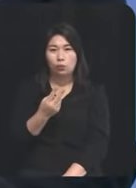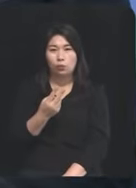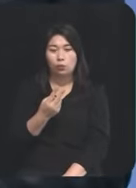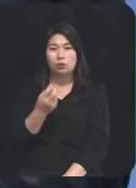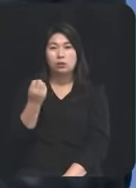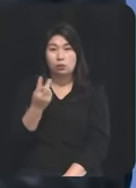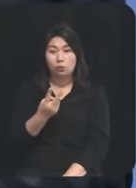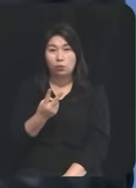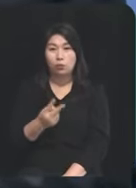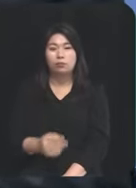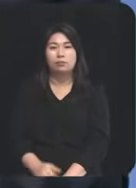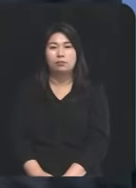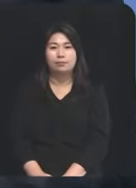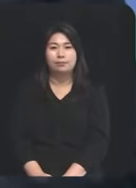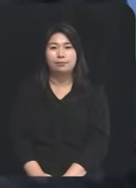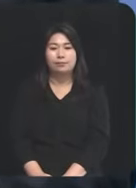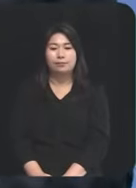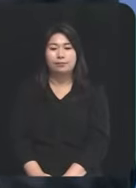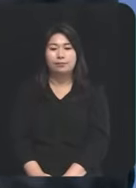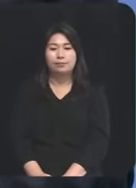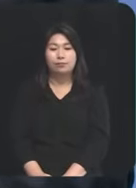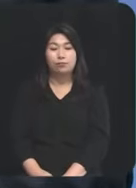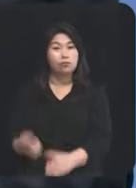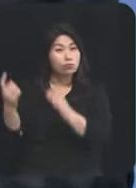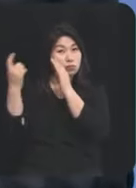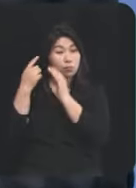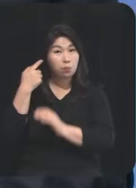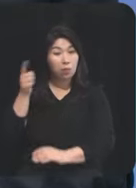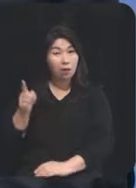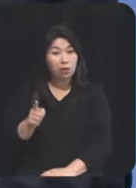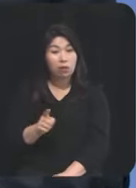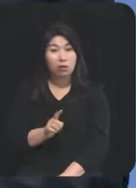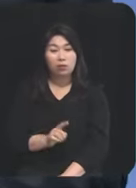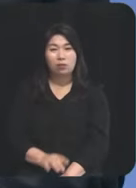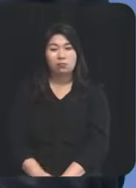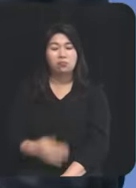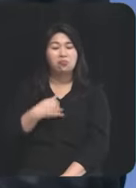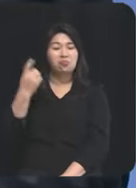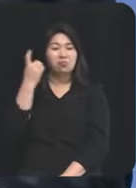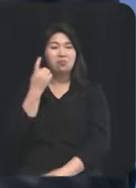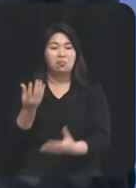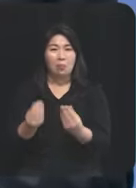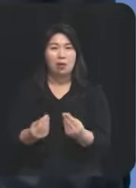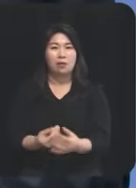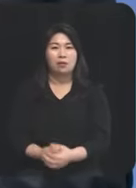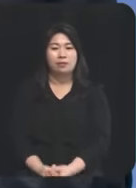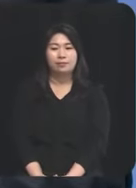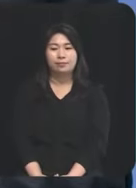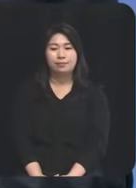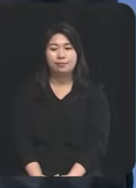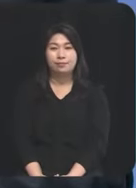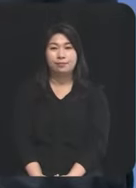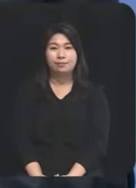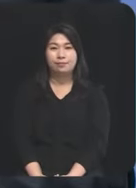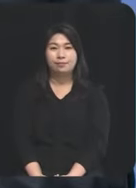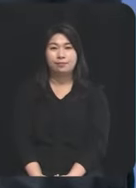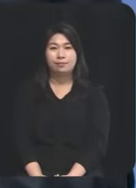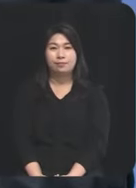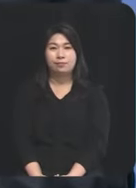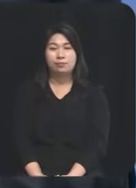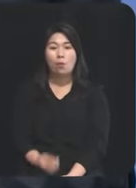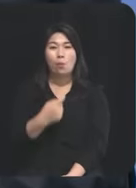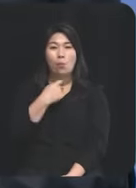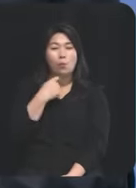그리고 들어본 적도 없으십니까? 아닙니다. 녹취록은? 저기 들어봤습니다. 들어봤는데 그걸 직접 확인 녹취록에 나오는